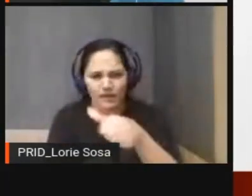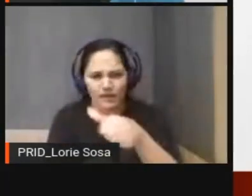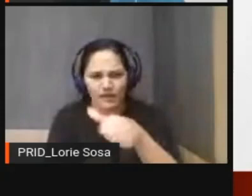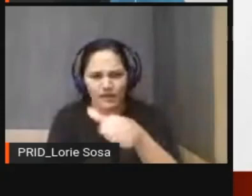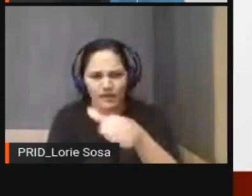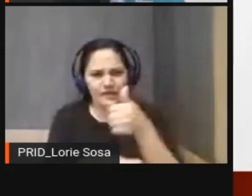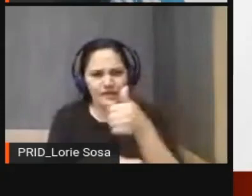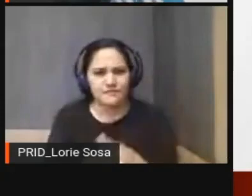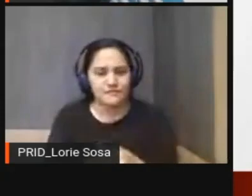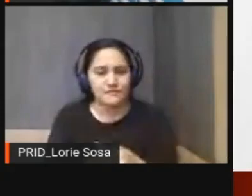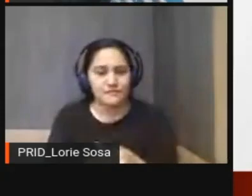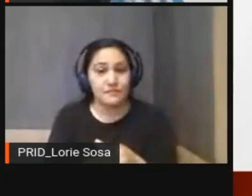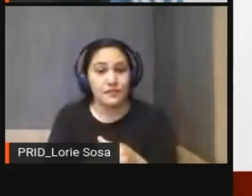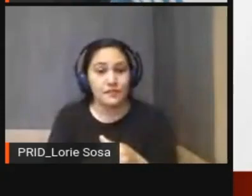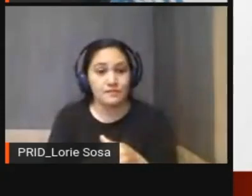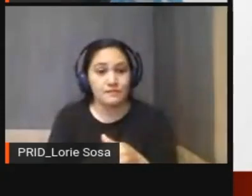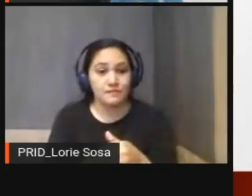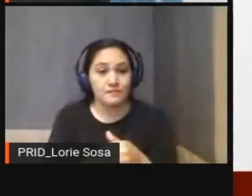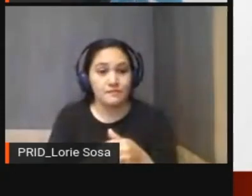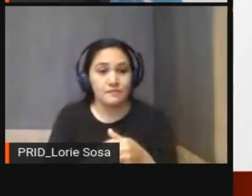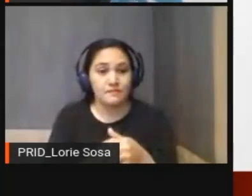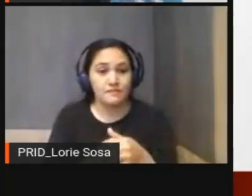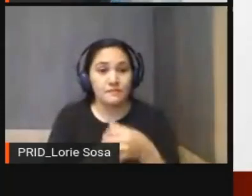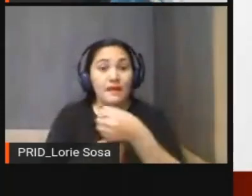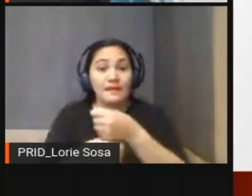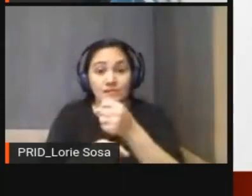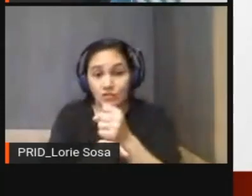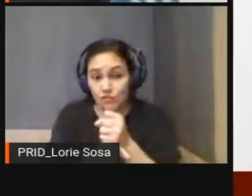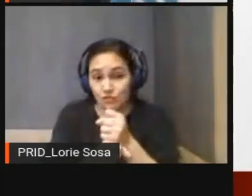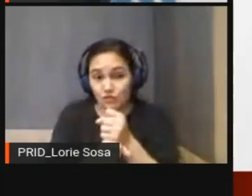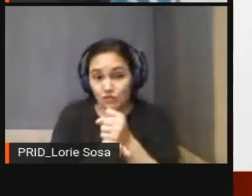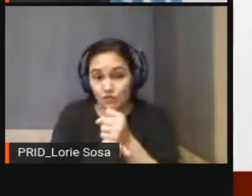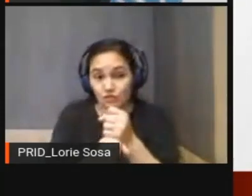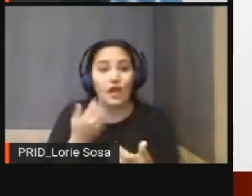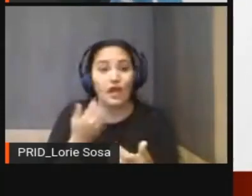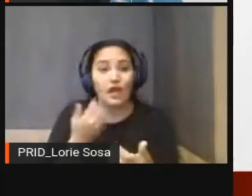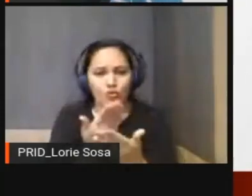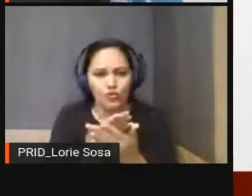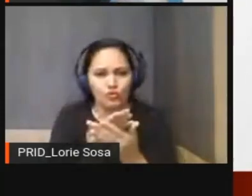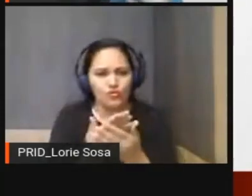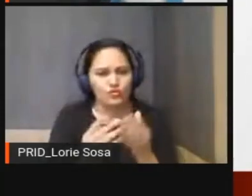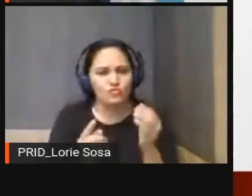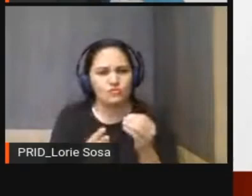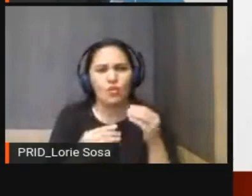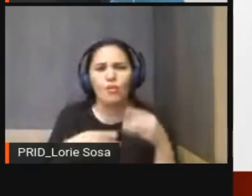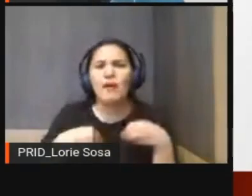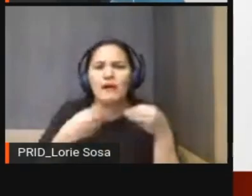makakabuti at makakapagbigay sa kanila ng oportunidad